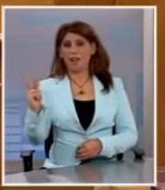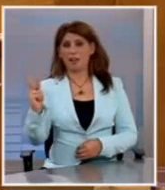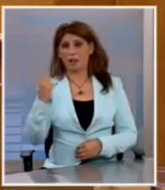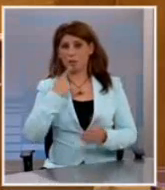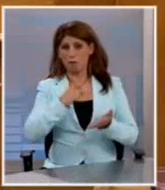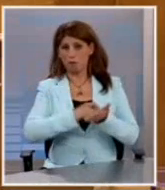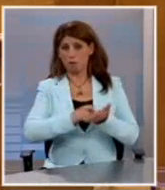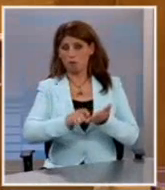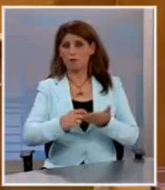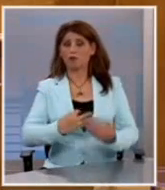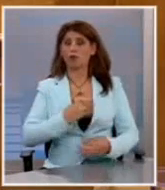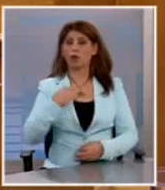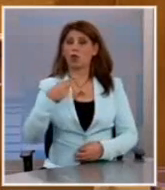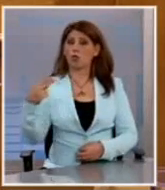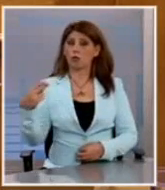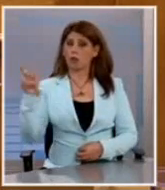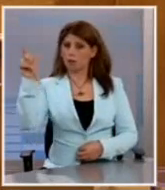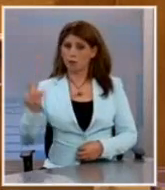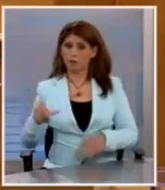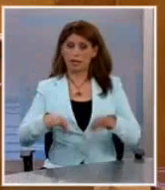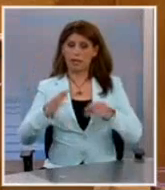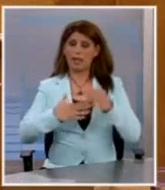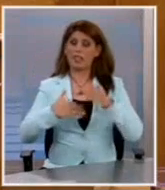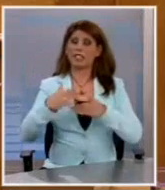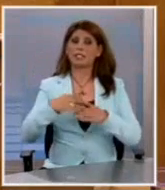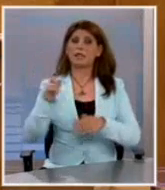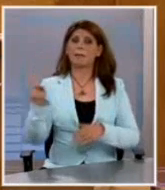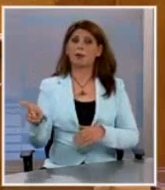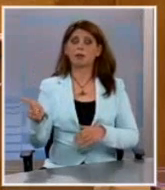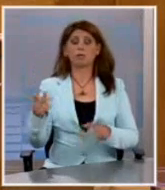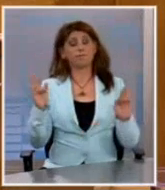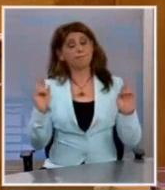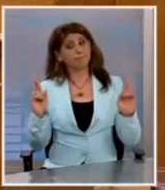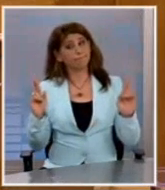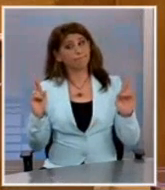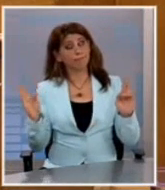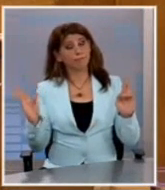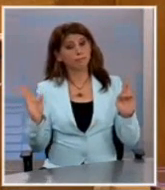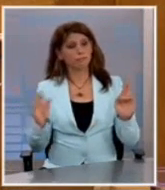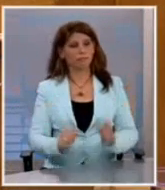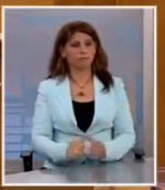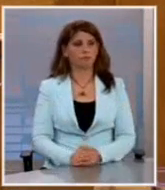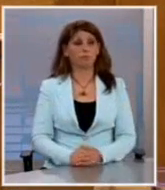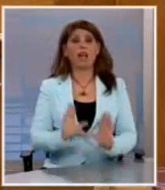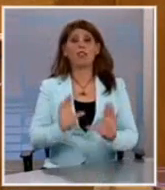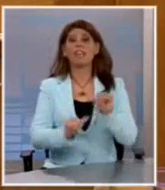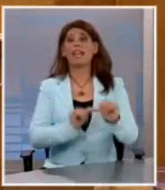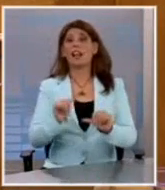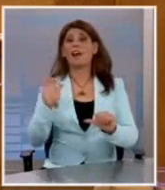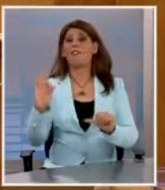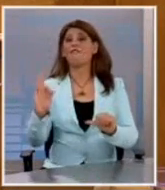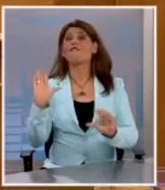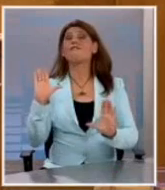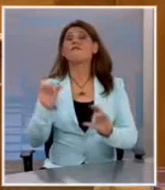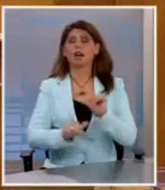λέει ότι ο κύριος Θοδωράκης ήταν αυτός που είδεσε το Protagon. Μακάρι λοιπόν, παραμένει, δεν έχει αλλάξει το ΦΕΚ.